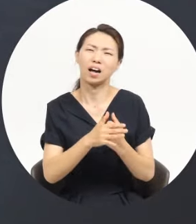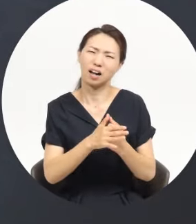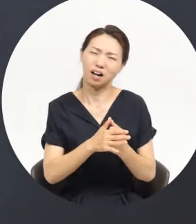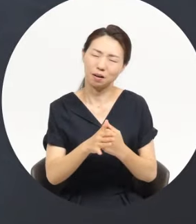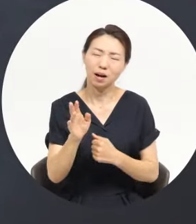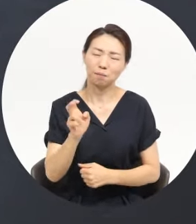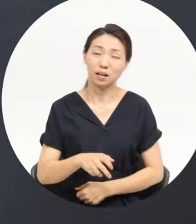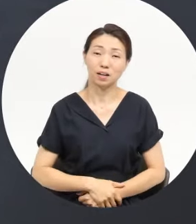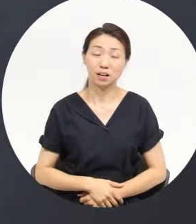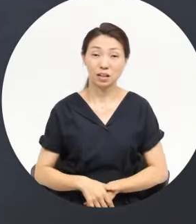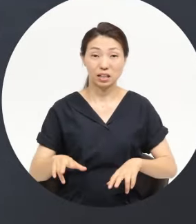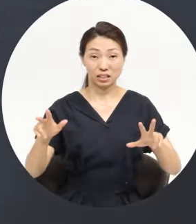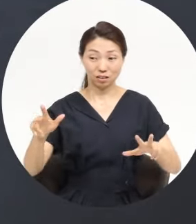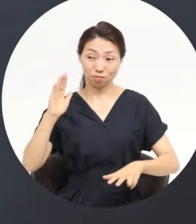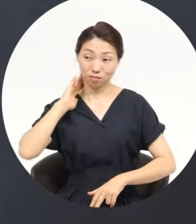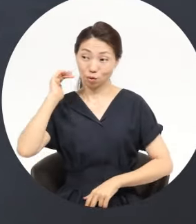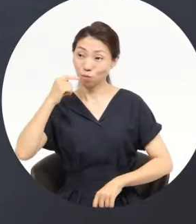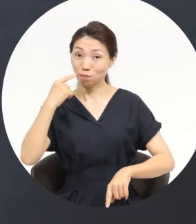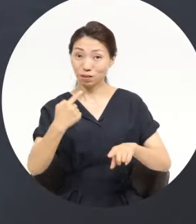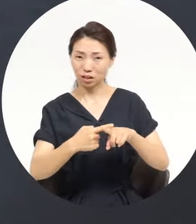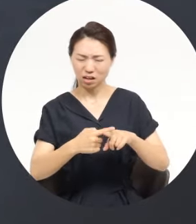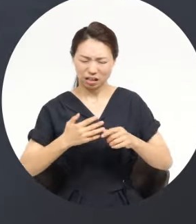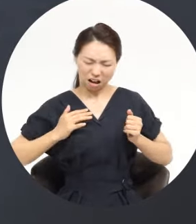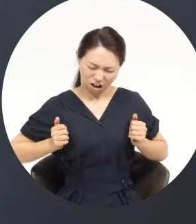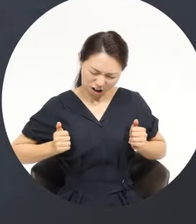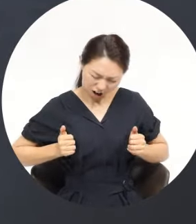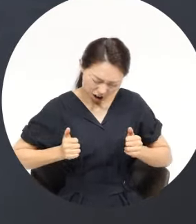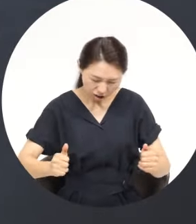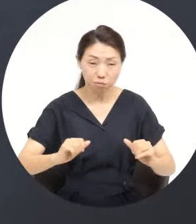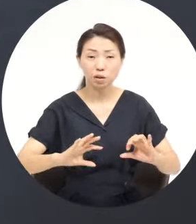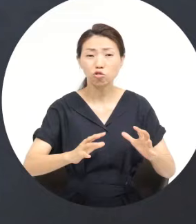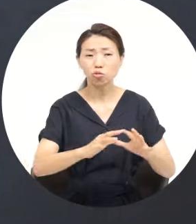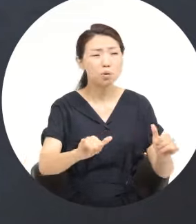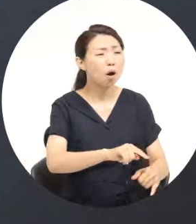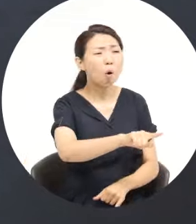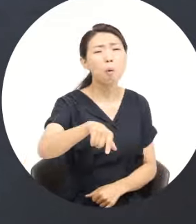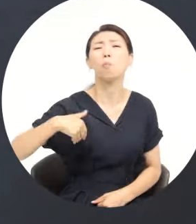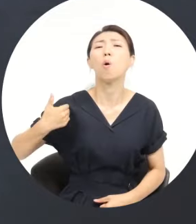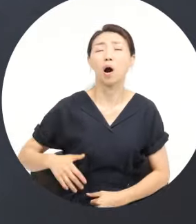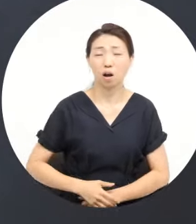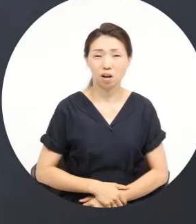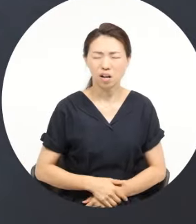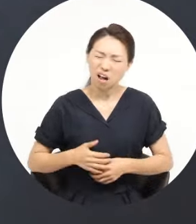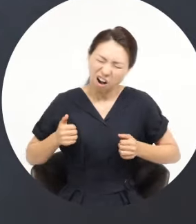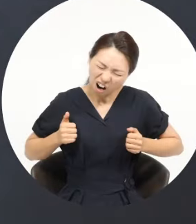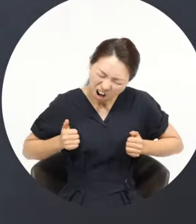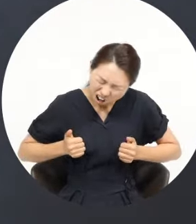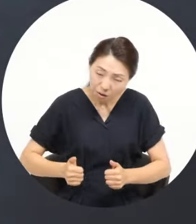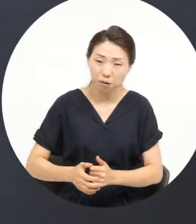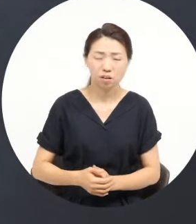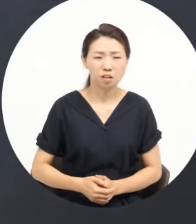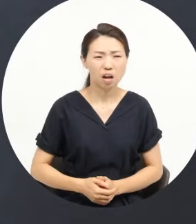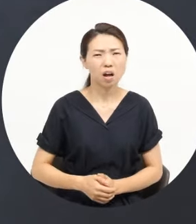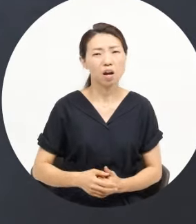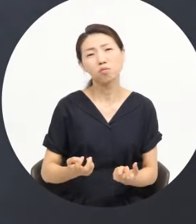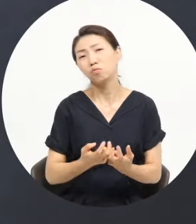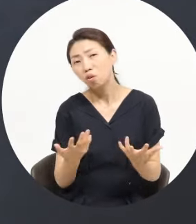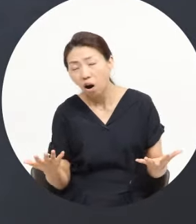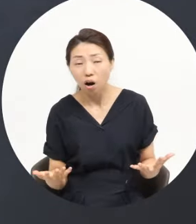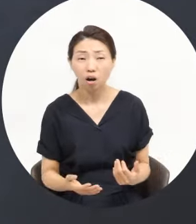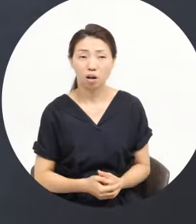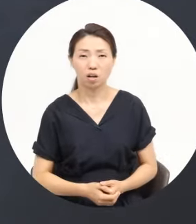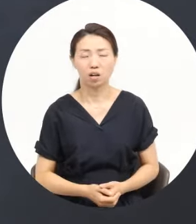다 대통령도 그렇잖아요. 열심히 했는데 국민이 안 알아준다. 막 어떻게 했는데 이렇게